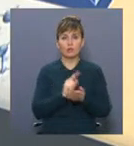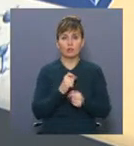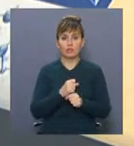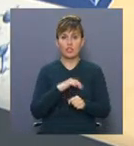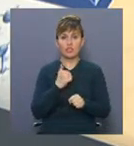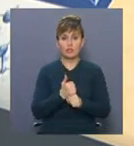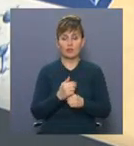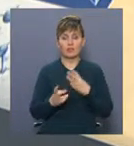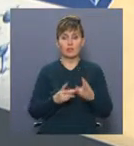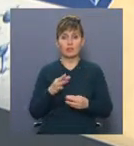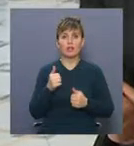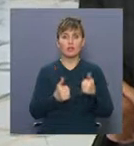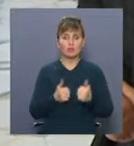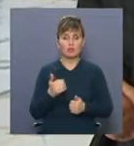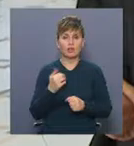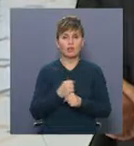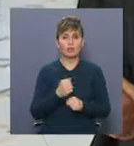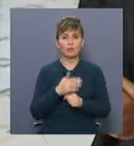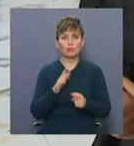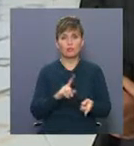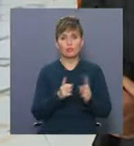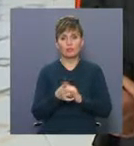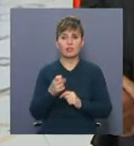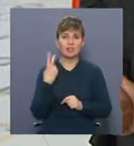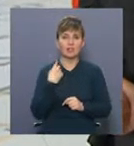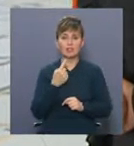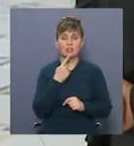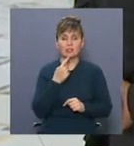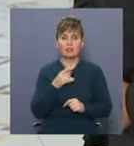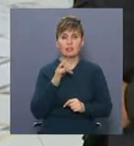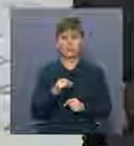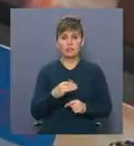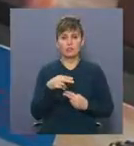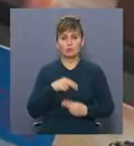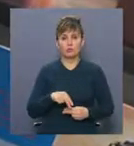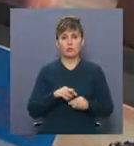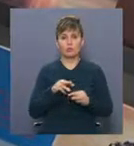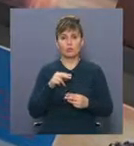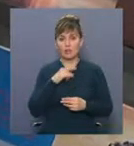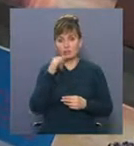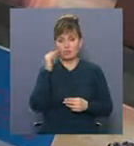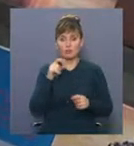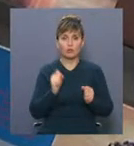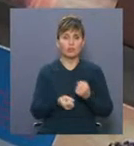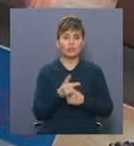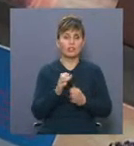основным стимулом для конкурсантов. Их работы будут переведены на английский язык. Следовательно, труды казахстанских авторов могут